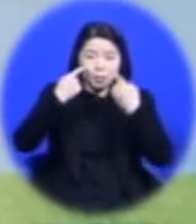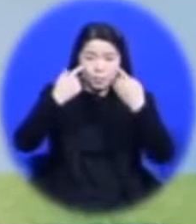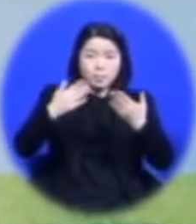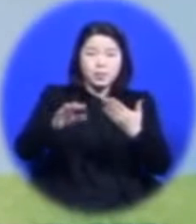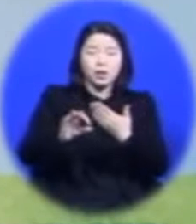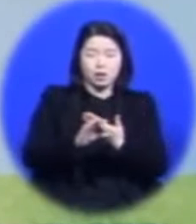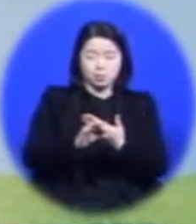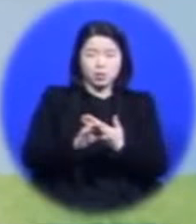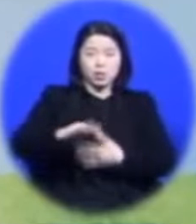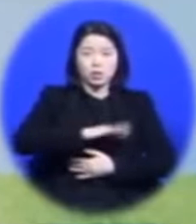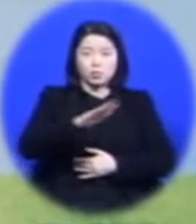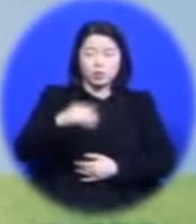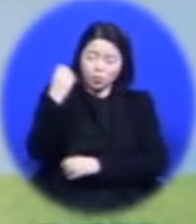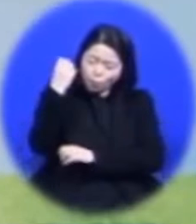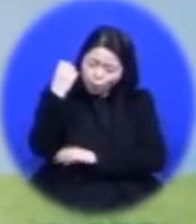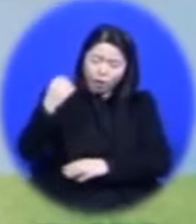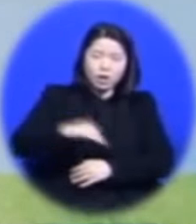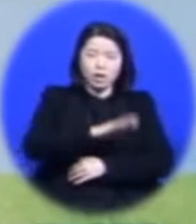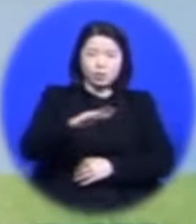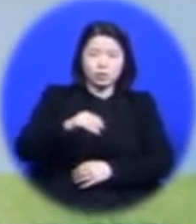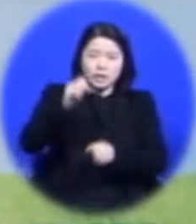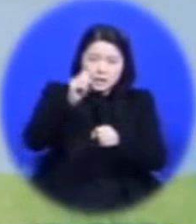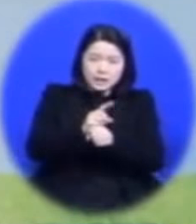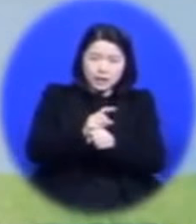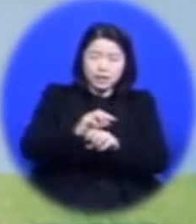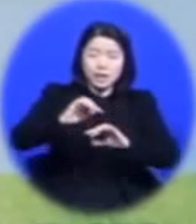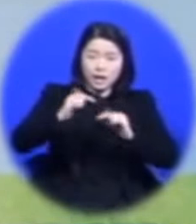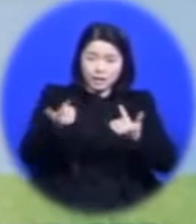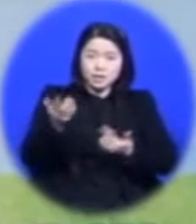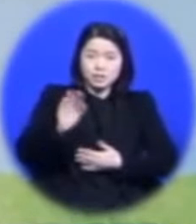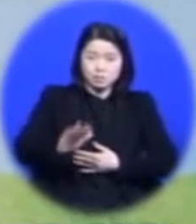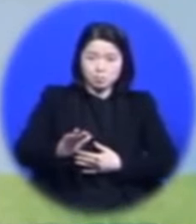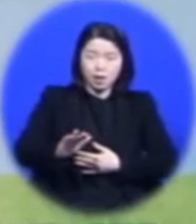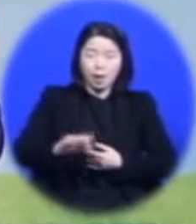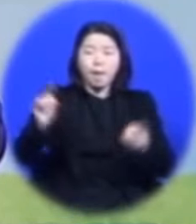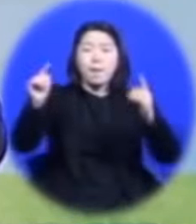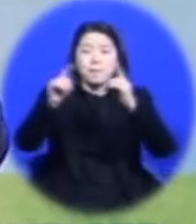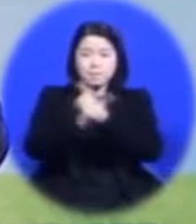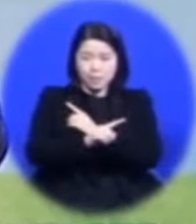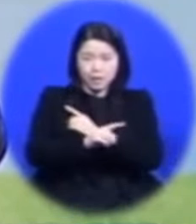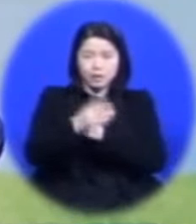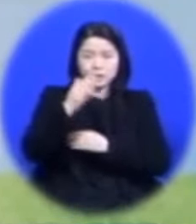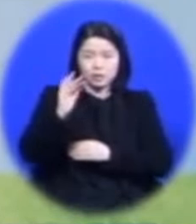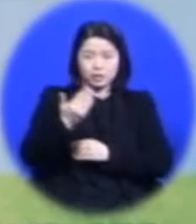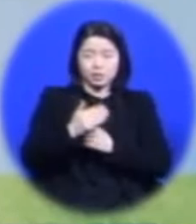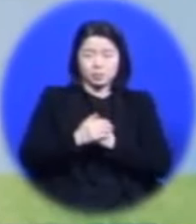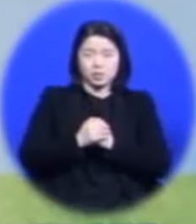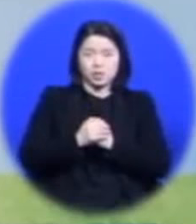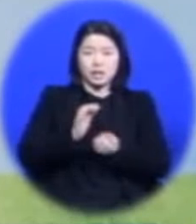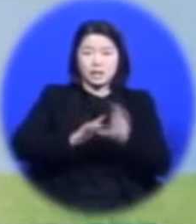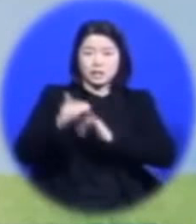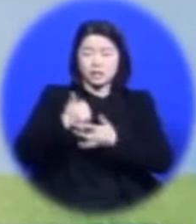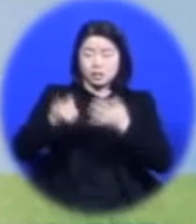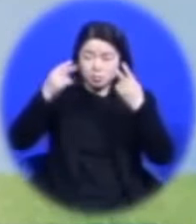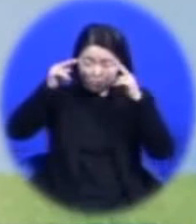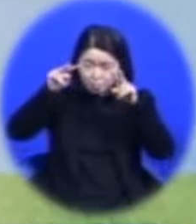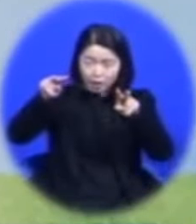우리는 본래 우리 성향이 그런 성향이 아닌데 바뀌어가요 예수님을